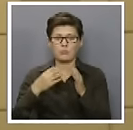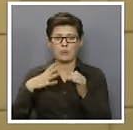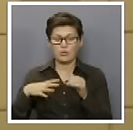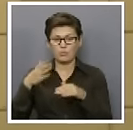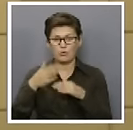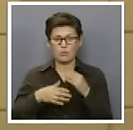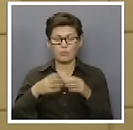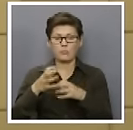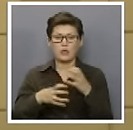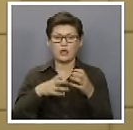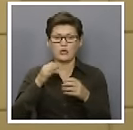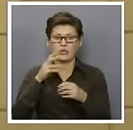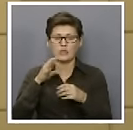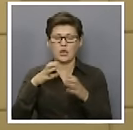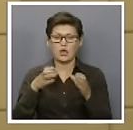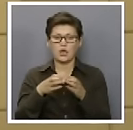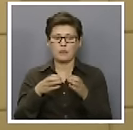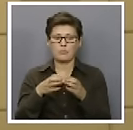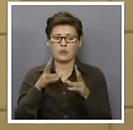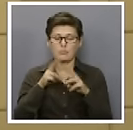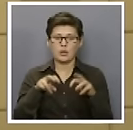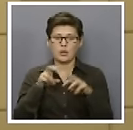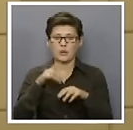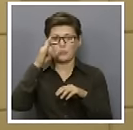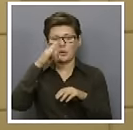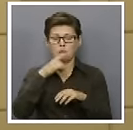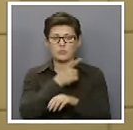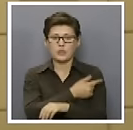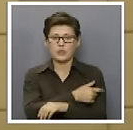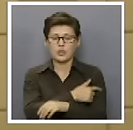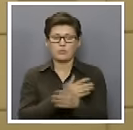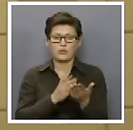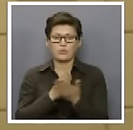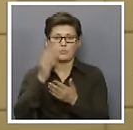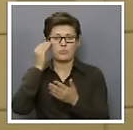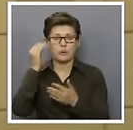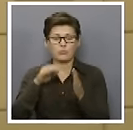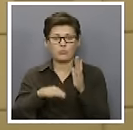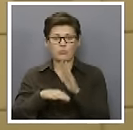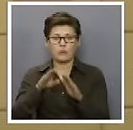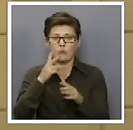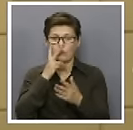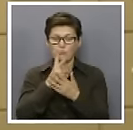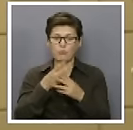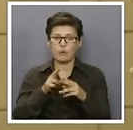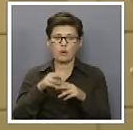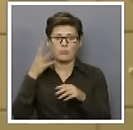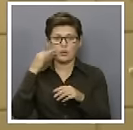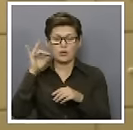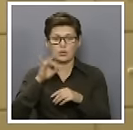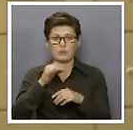мәжбүрміз. Халықаралық консалтингтік компаниялар зерттеулері Қазақстанда медициналық қызмет сапасының арта түскендігін көрсетті.